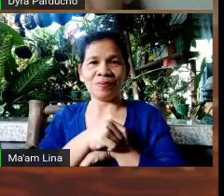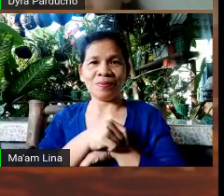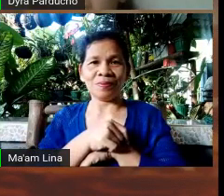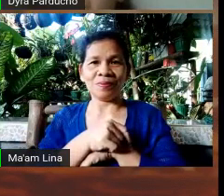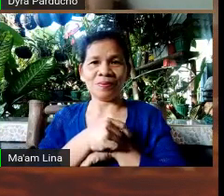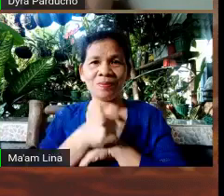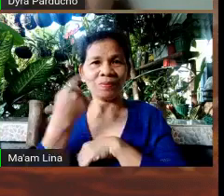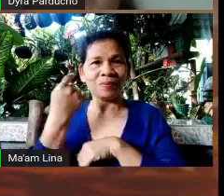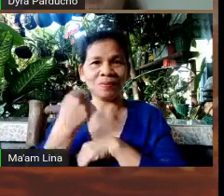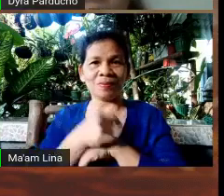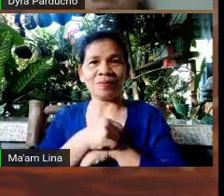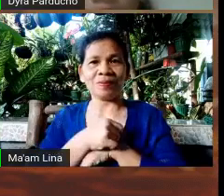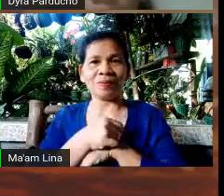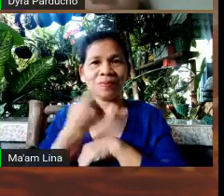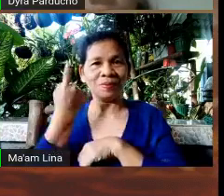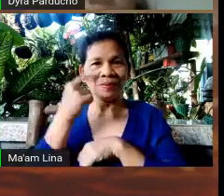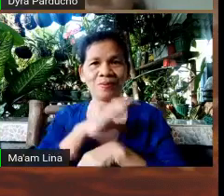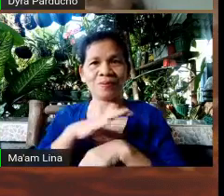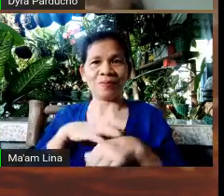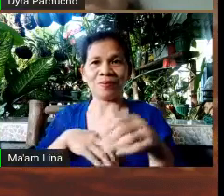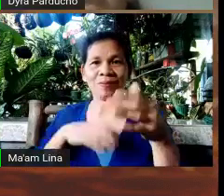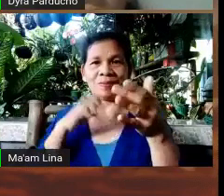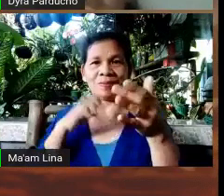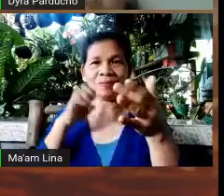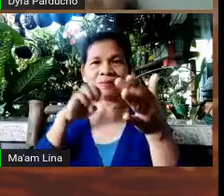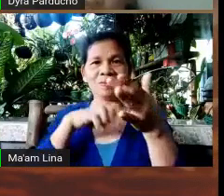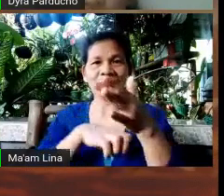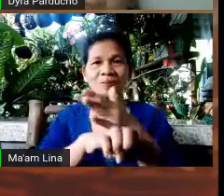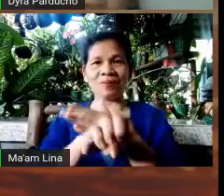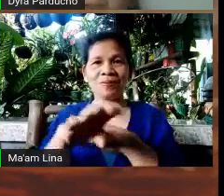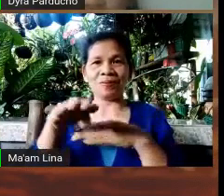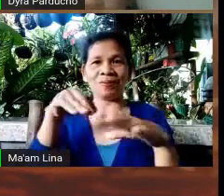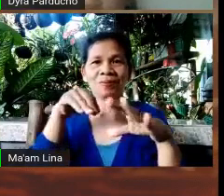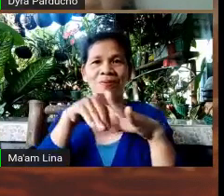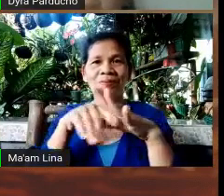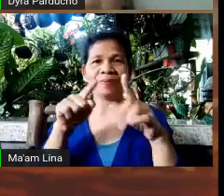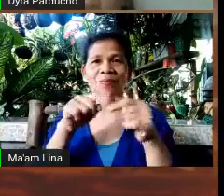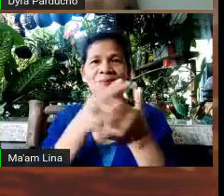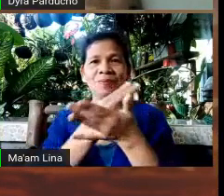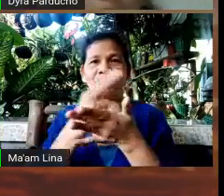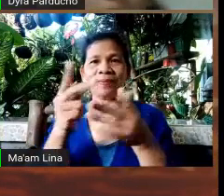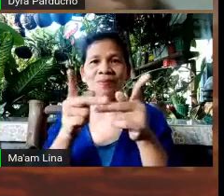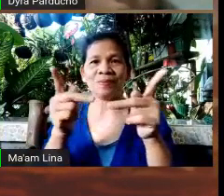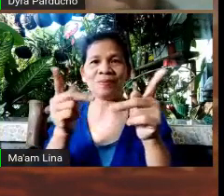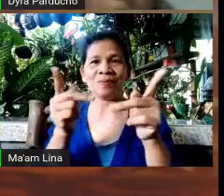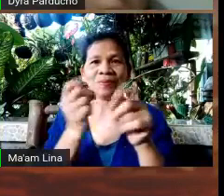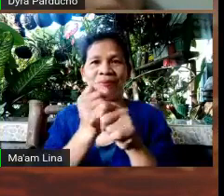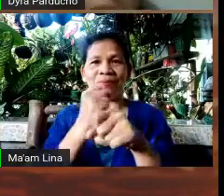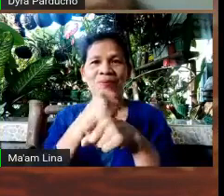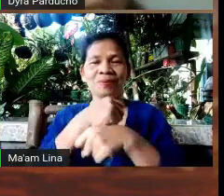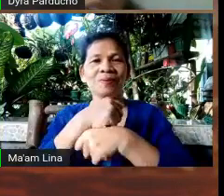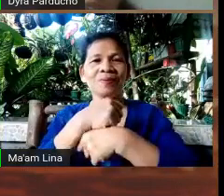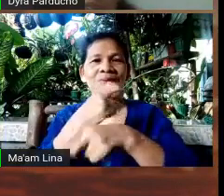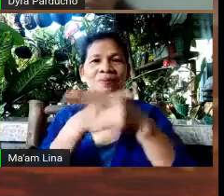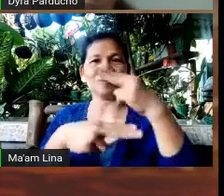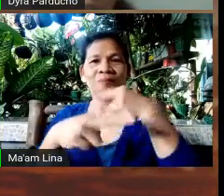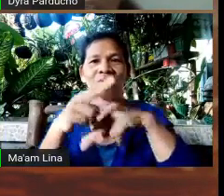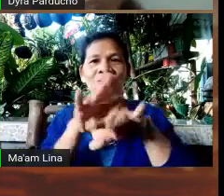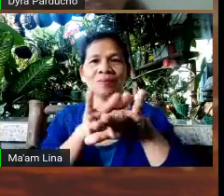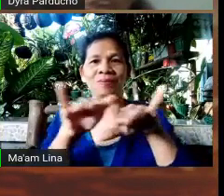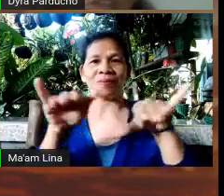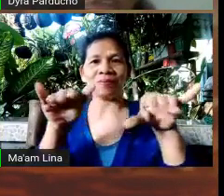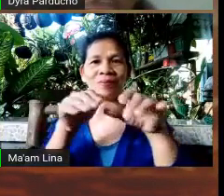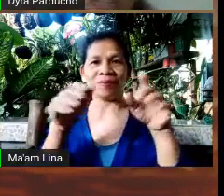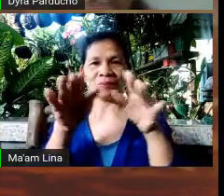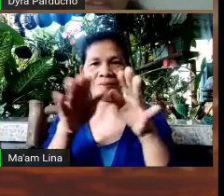verse 24, Christ entered not into a holy place made with hands, like in the potter into the truth, but